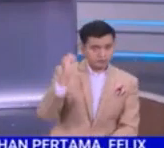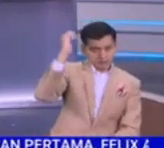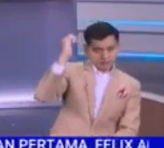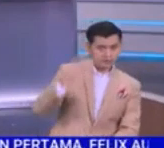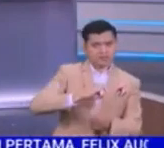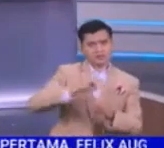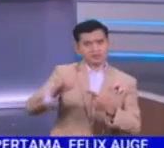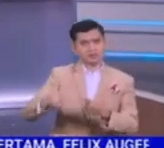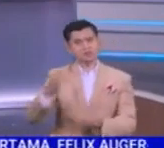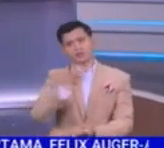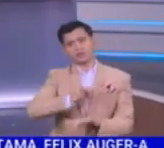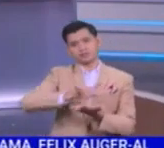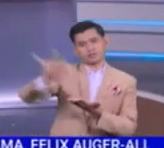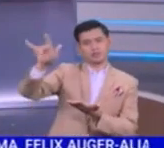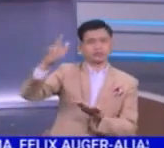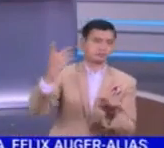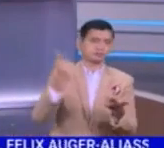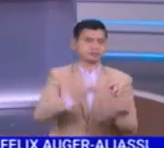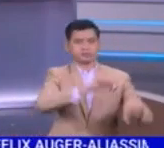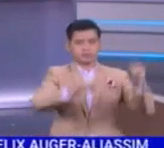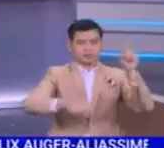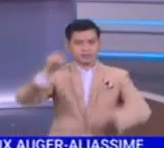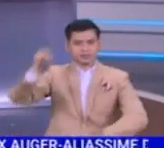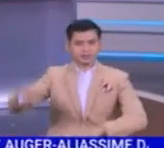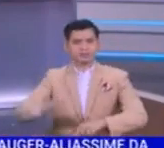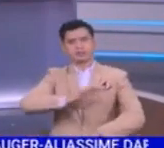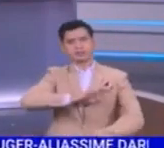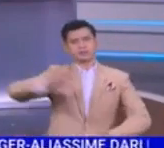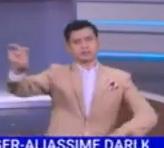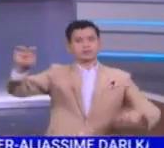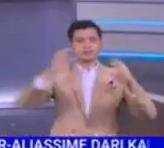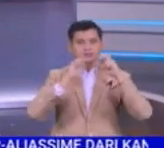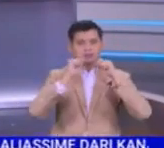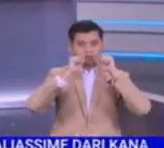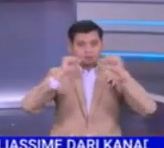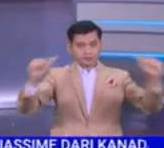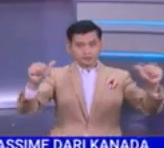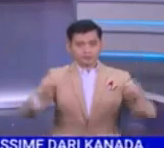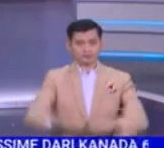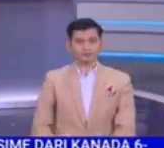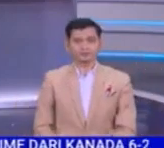laporan semasa di Penang Central, terus saja bersama Hanisma Ismail.